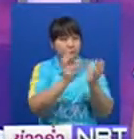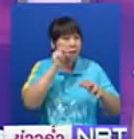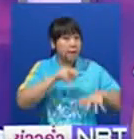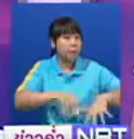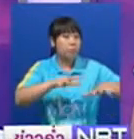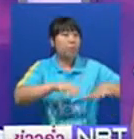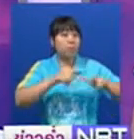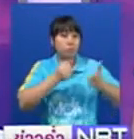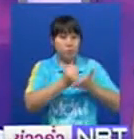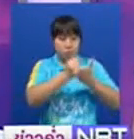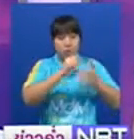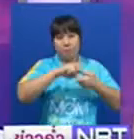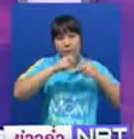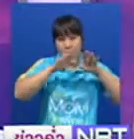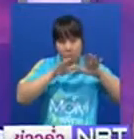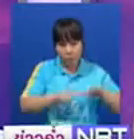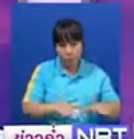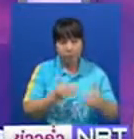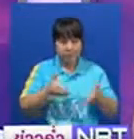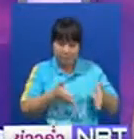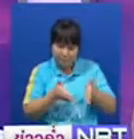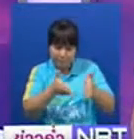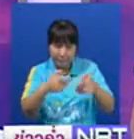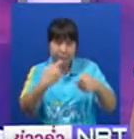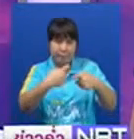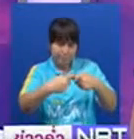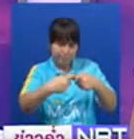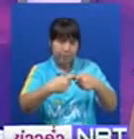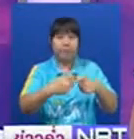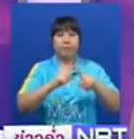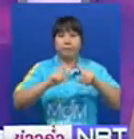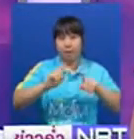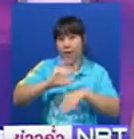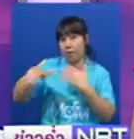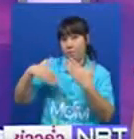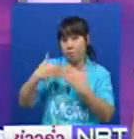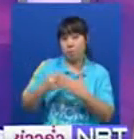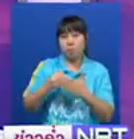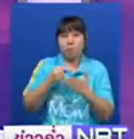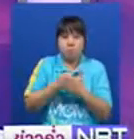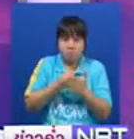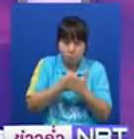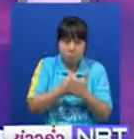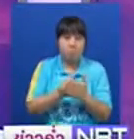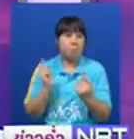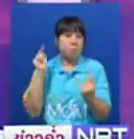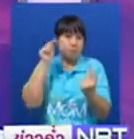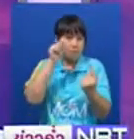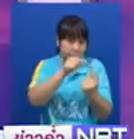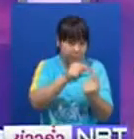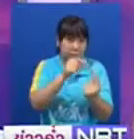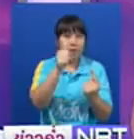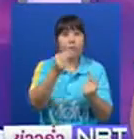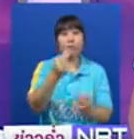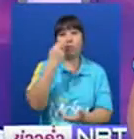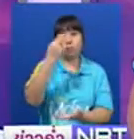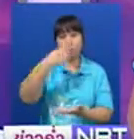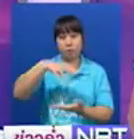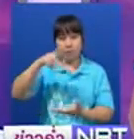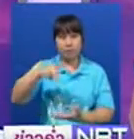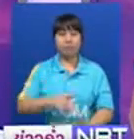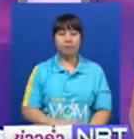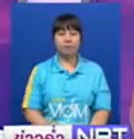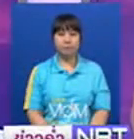ทกภัยแม้ว่าเส้นทางนั้นจะเป็นไปด้วยความยากลำบากแต่ทุกคนก็ไม่ย่อท้อพร้อมที่จะไปให้ถึงพื้นที่ได้ติดตามได้จากรายงาน